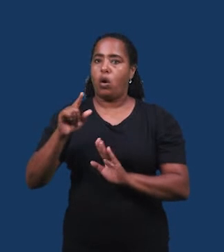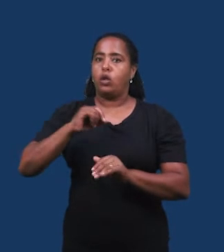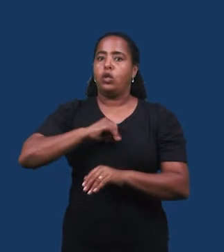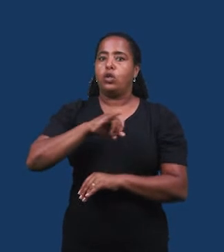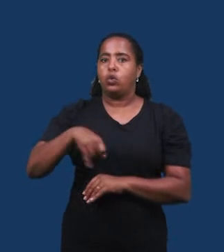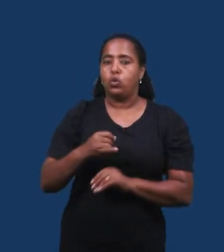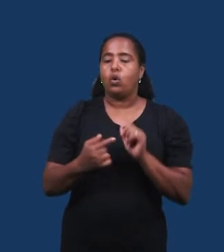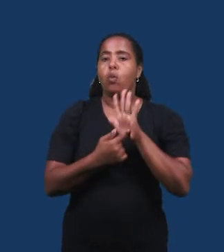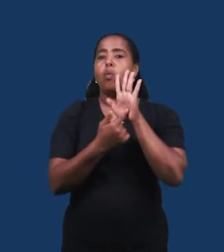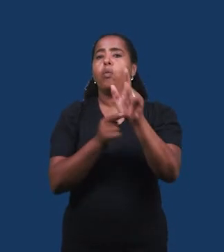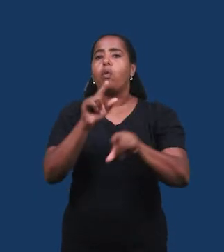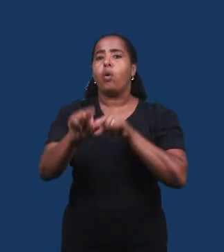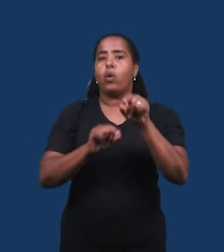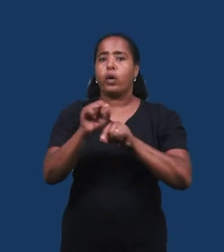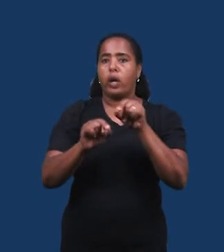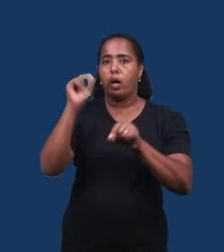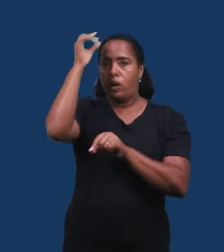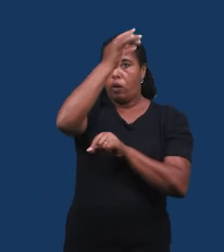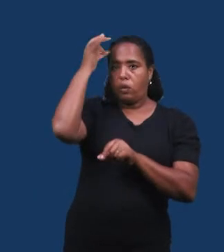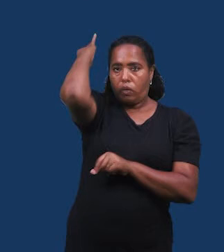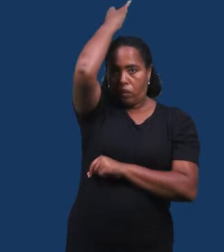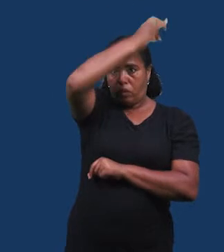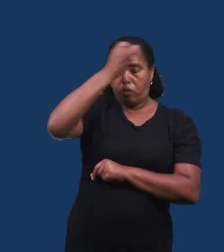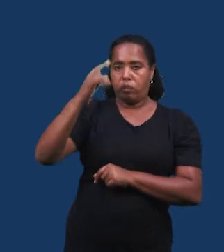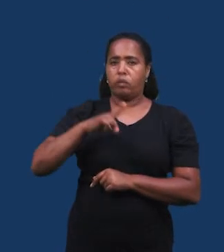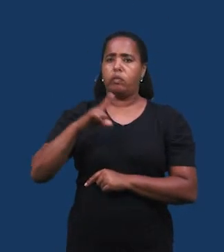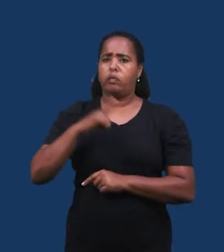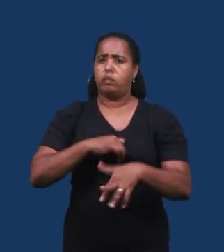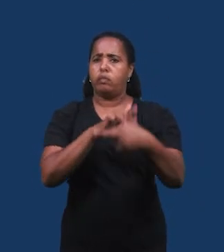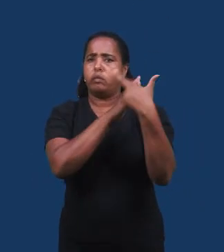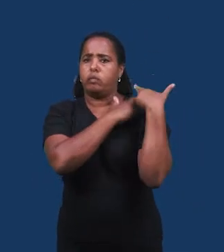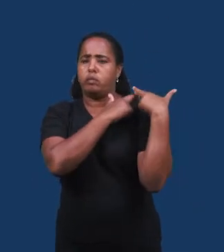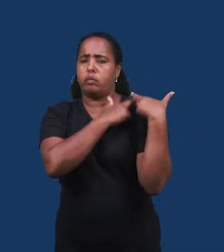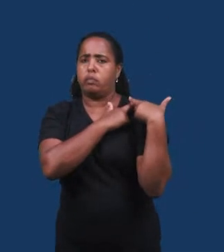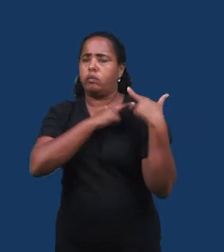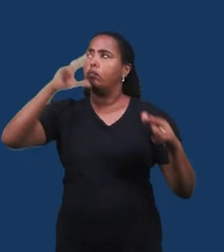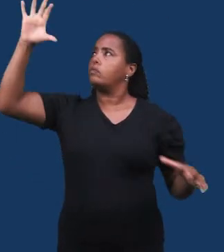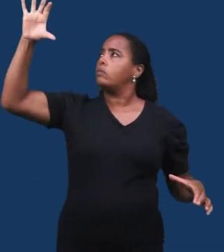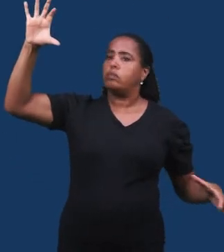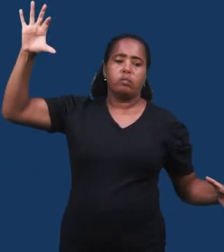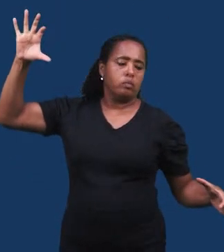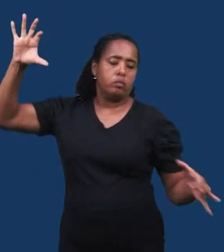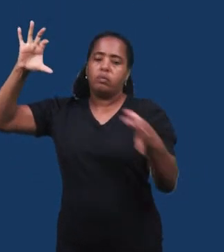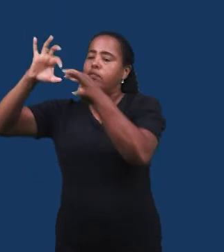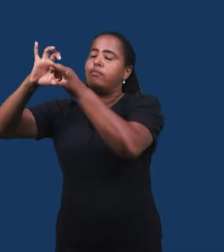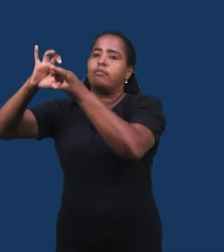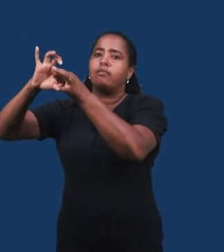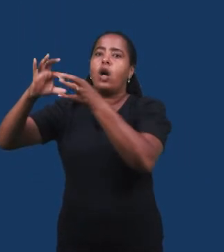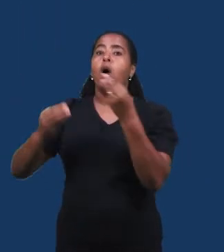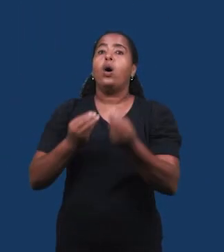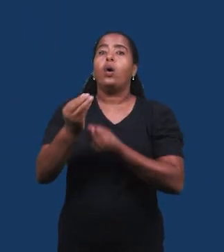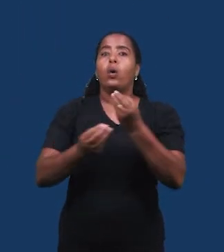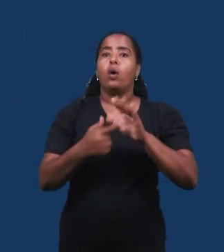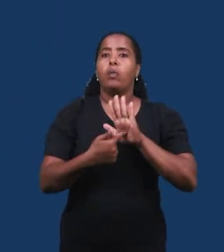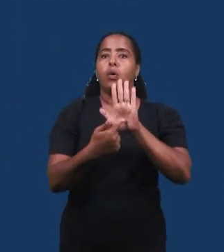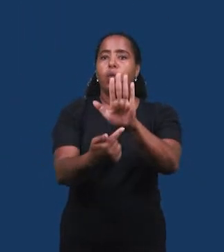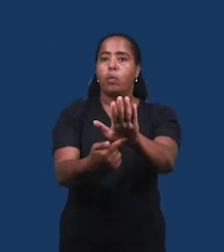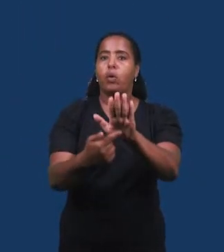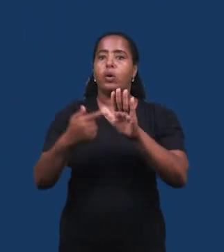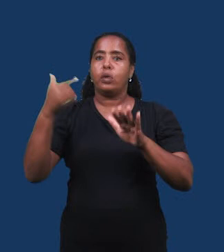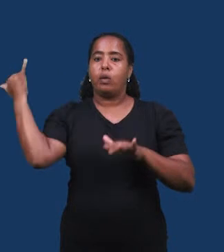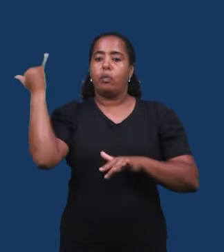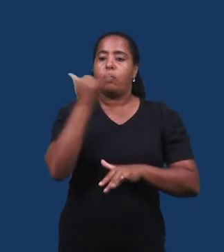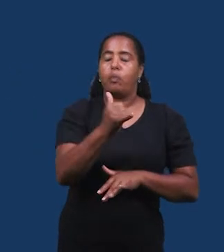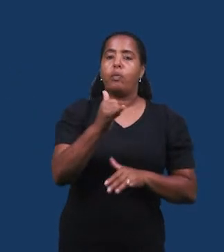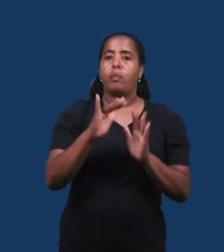comme le texte dans la lettre de Jean révèle, c'est le Saint-Esprit qui a cette tâche